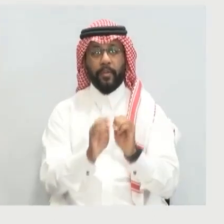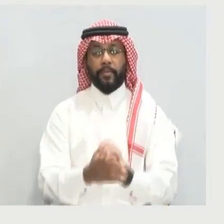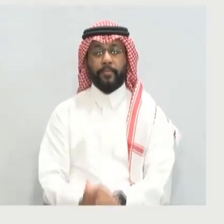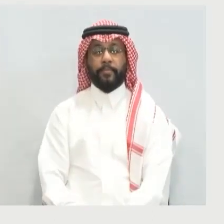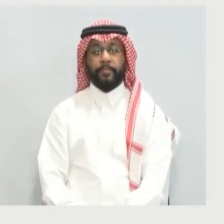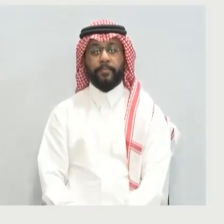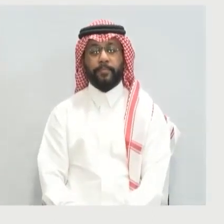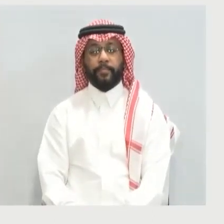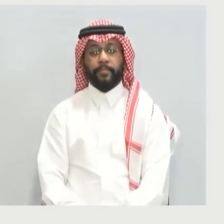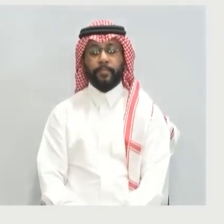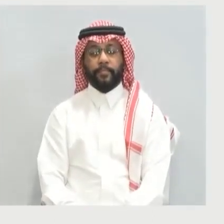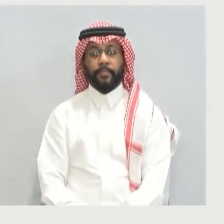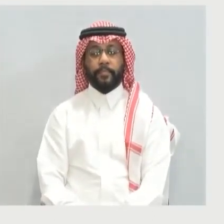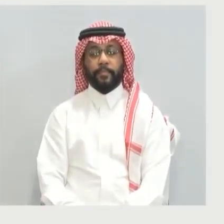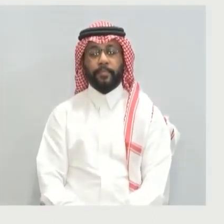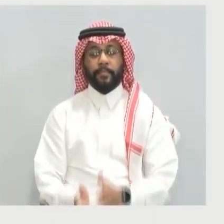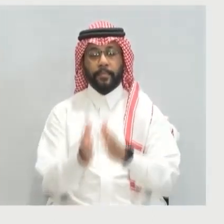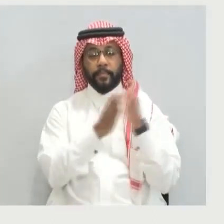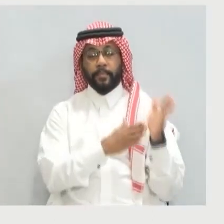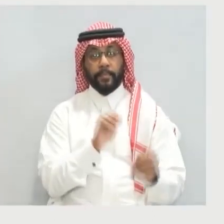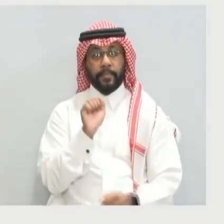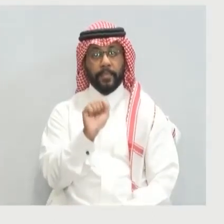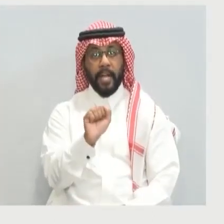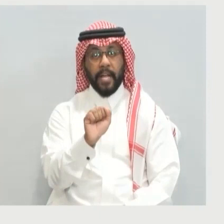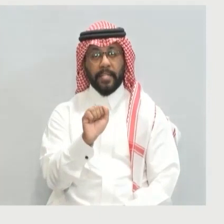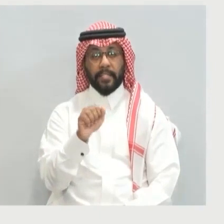الحاجز لنرى الان الطاقه الخاصه